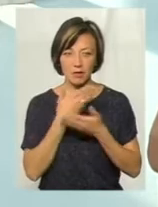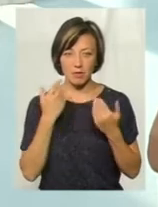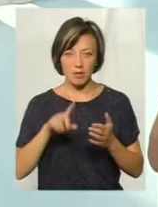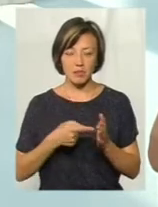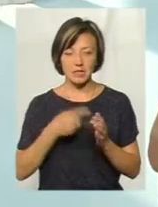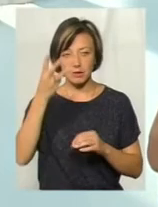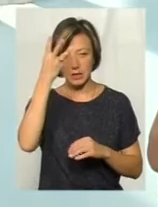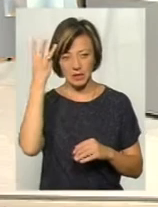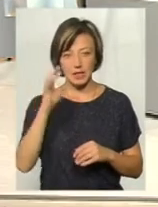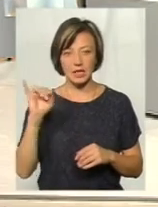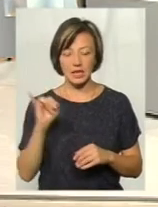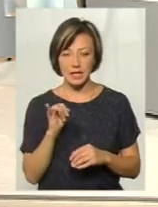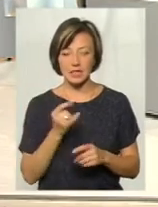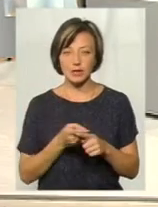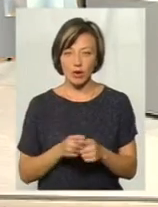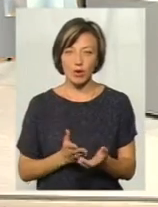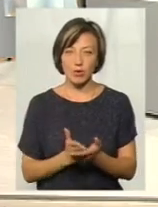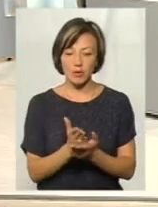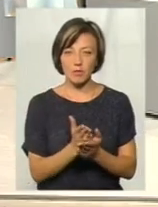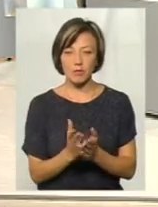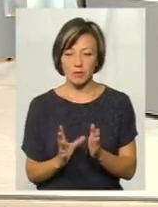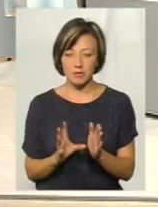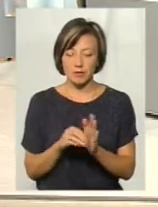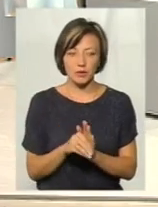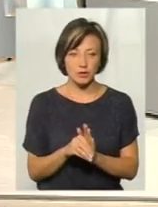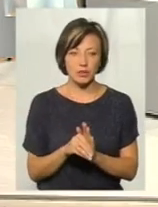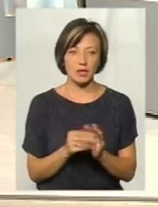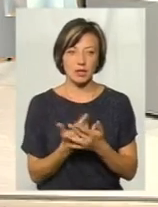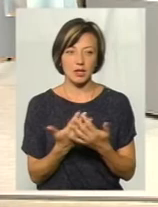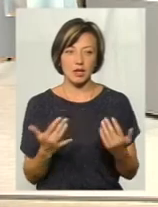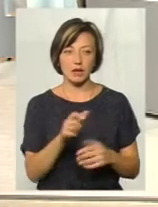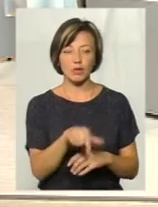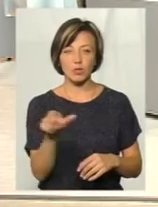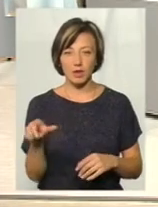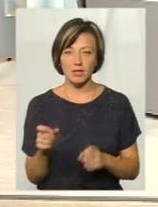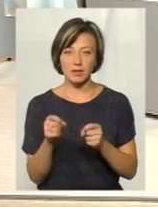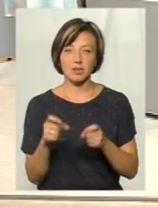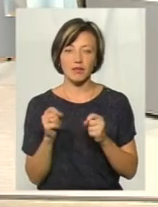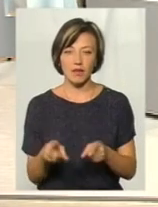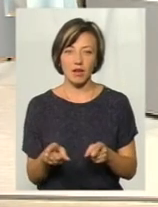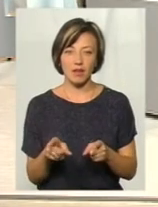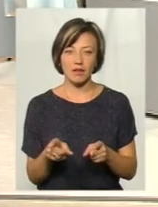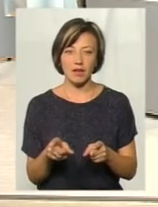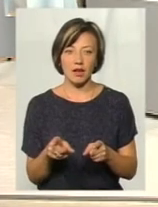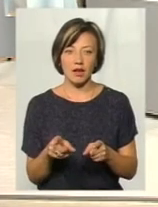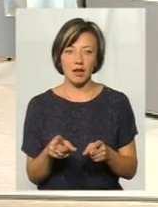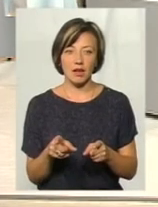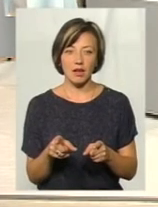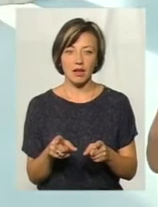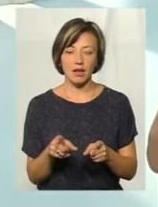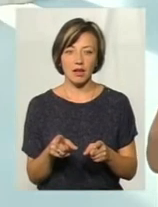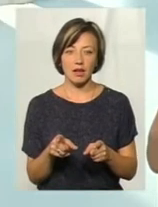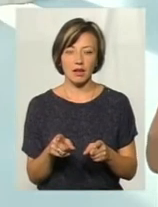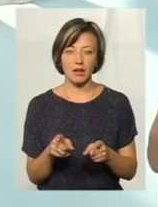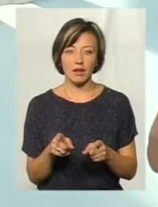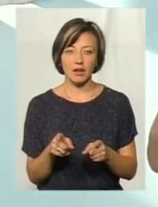міста Хмельницького, і в цю лінію підключається в різний час ряд абонентів, і вони туди зливають не зливові стоки, для чого, власне,